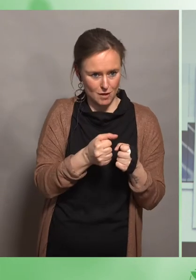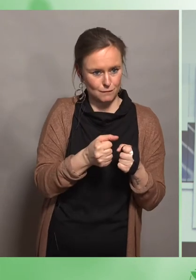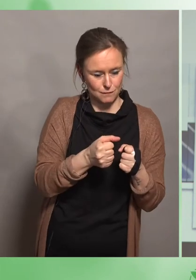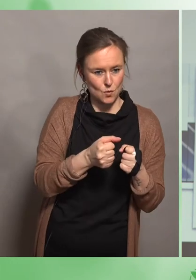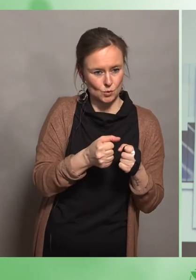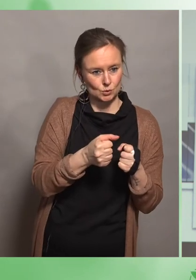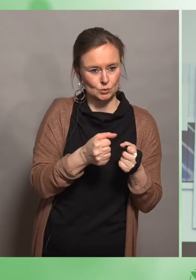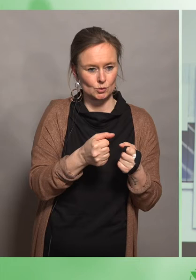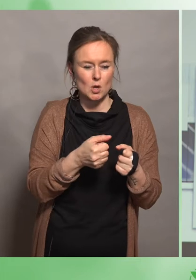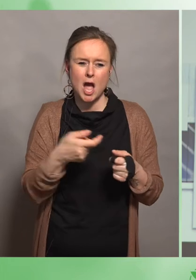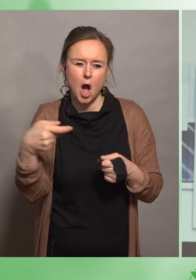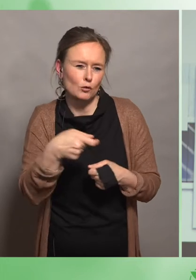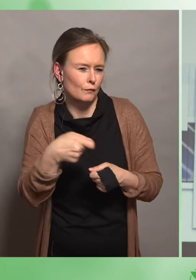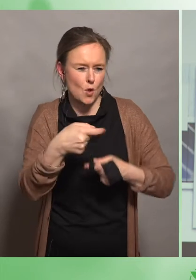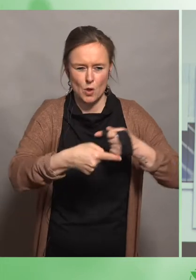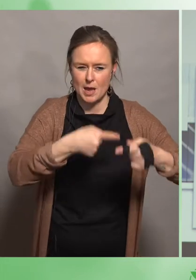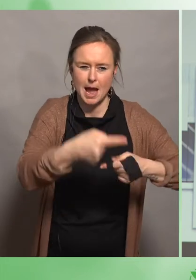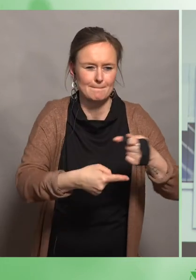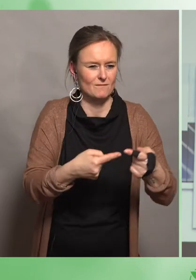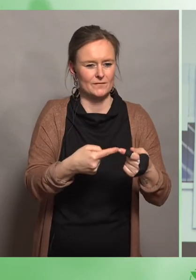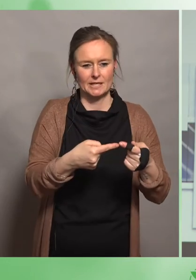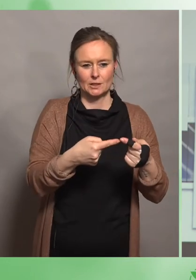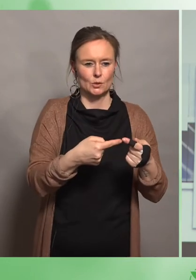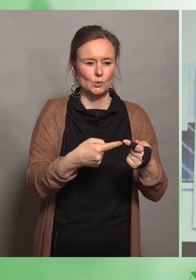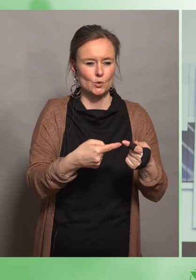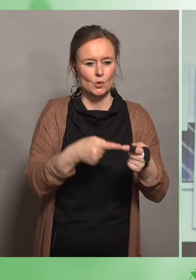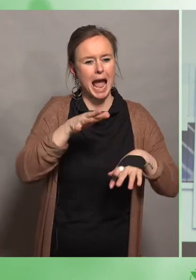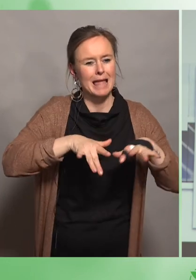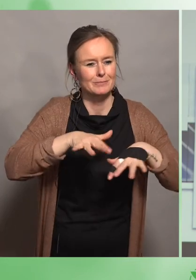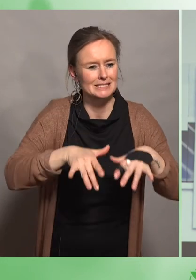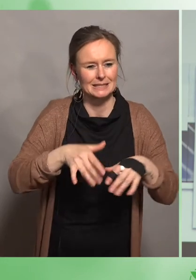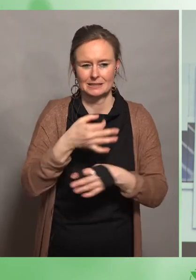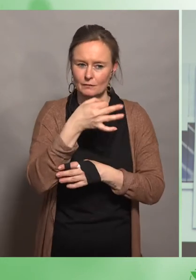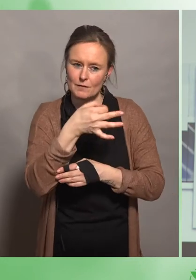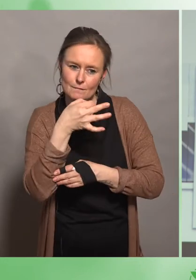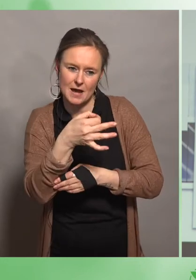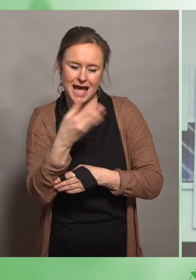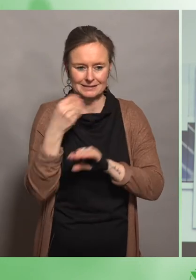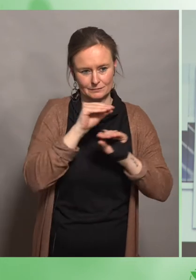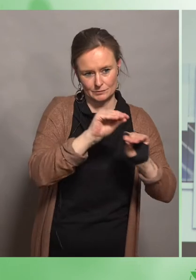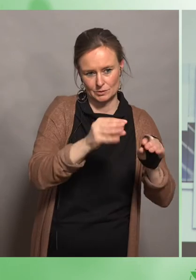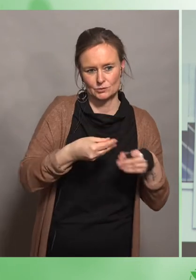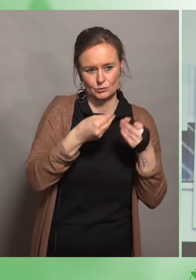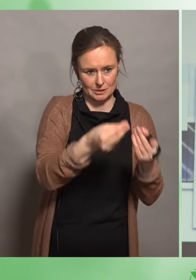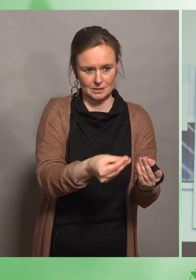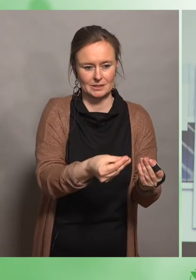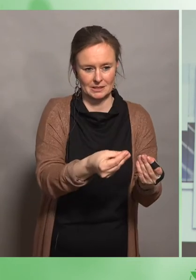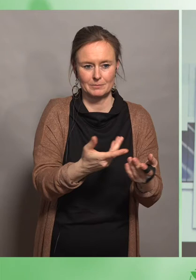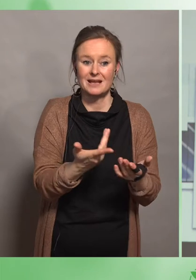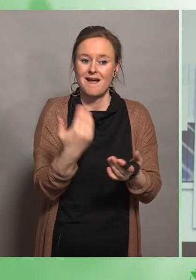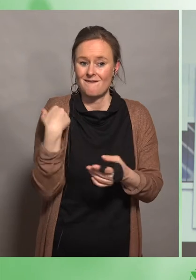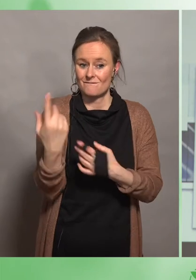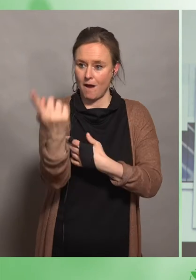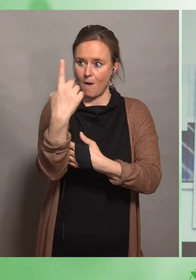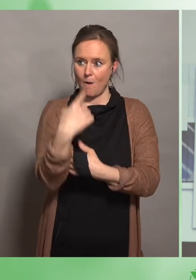geht, Förderabwicklungen, administrative Fragen hier zu beantworten, Informationen zu geben. Das ist sozusagen ein Auftrag an uns